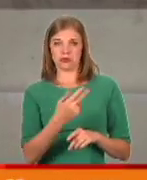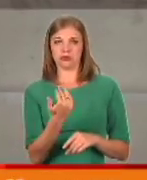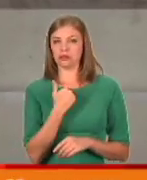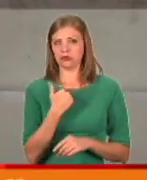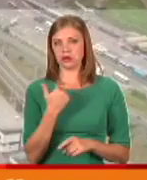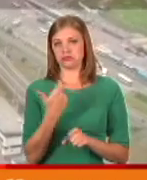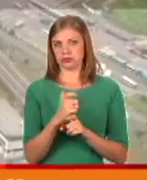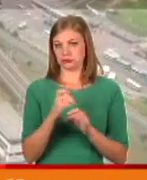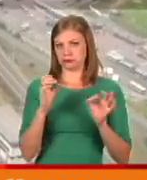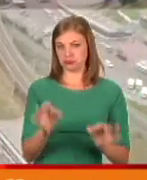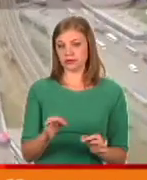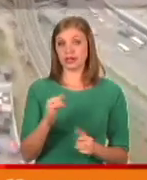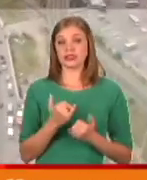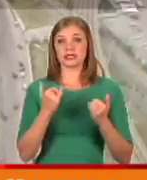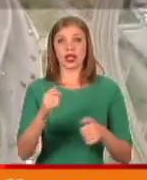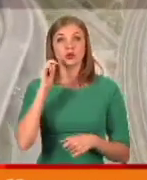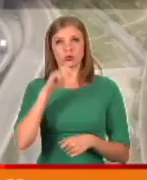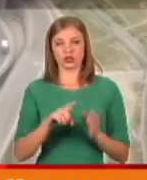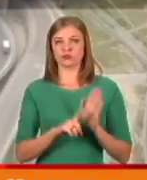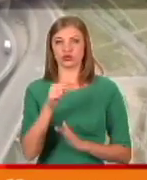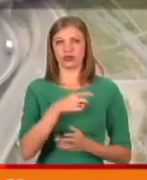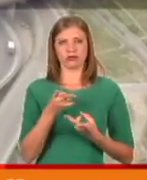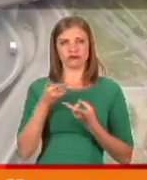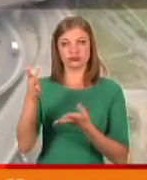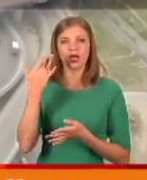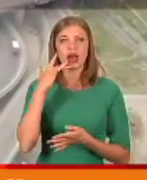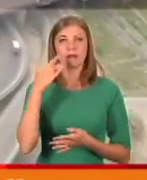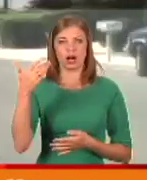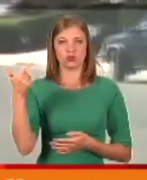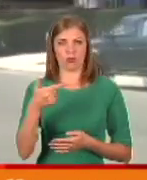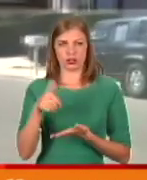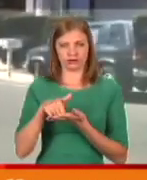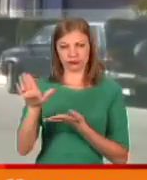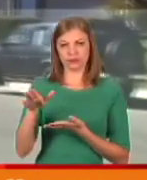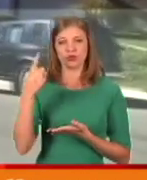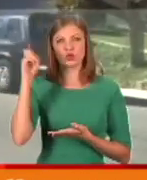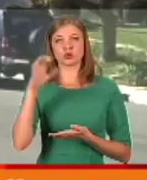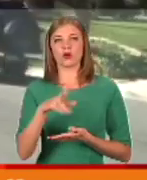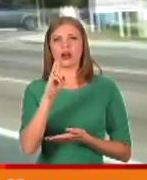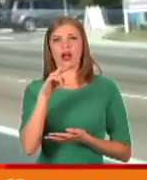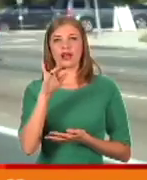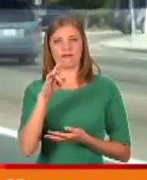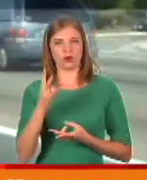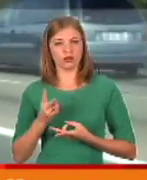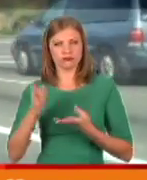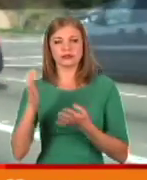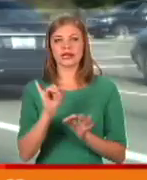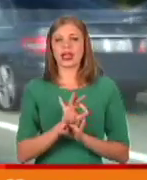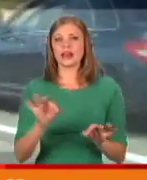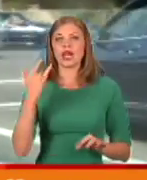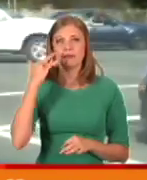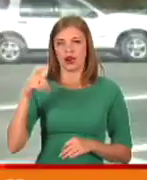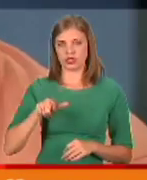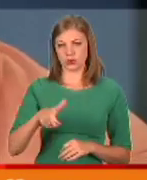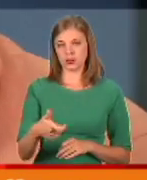набагато романтичнішою. Заради України спершу він відмовляється від американського громадянства, сонячної Каліфорнії та ідеальних американських